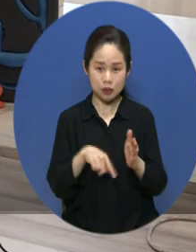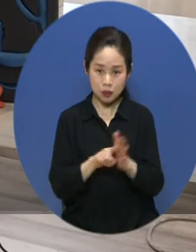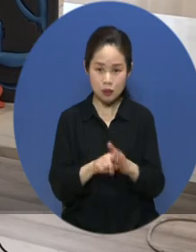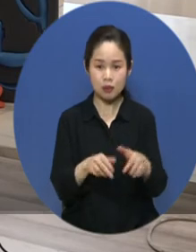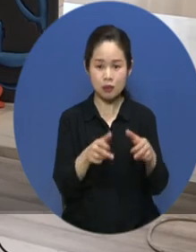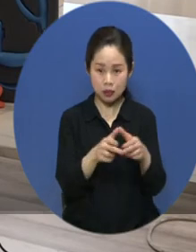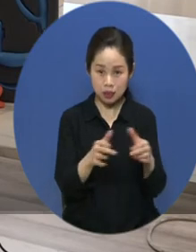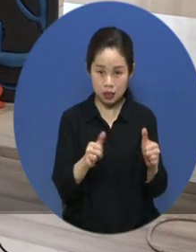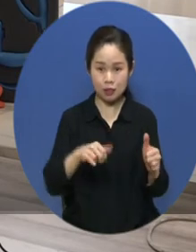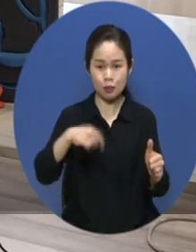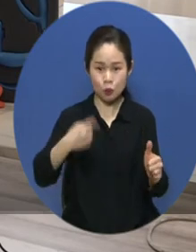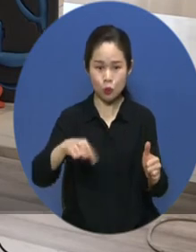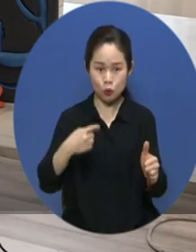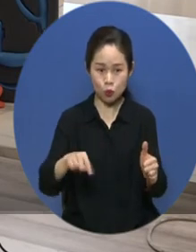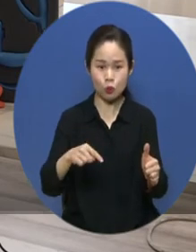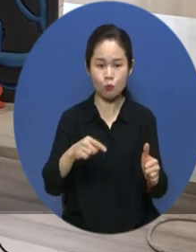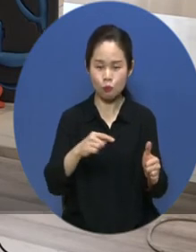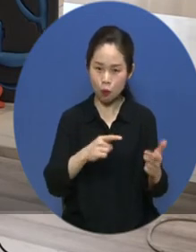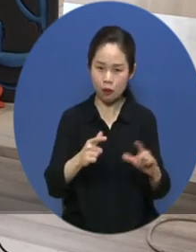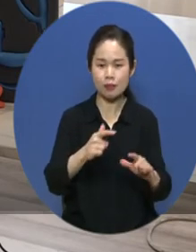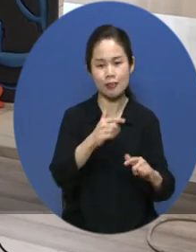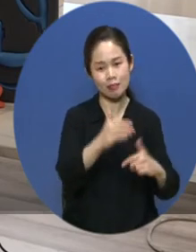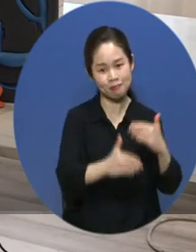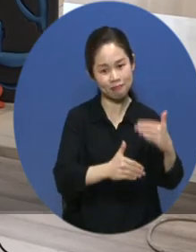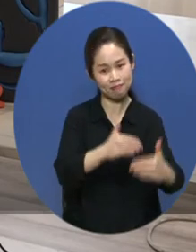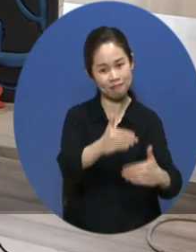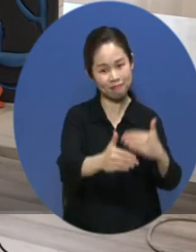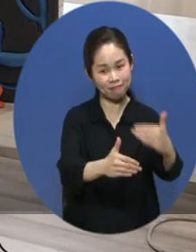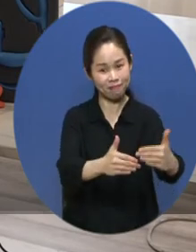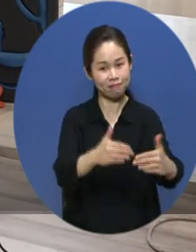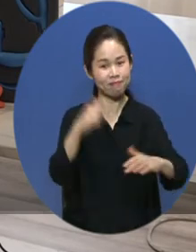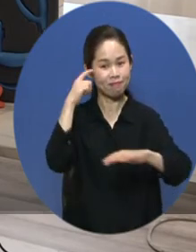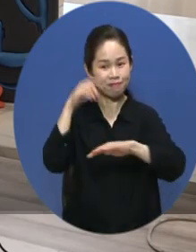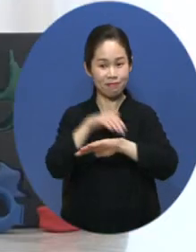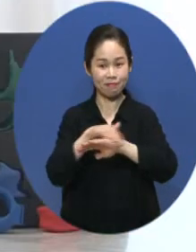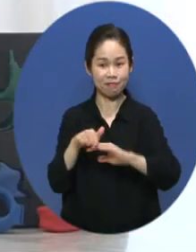시작해서 한 단계 한 단계 밟아 나가려고 저희가 준비하고 있습니다.